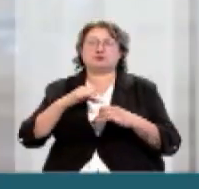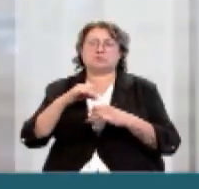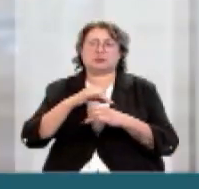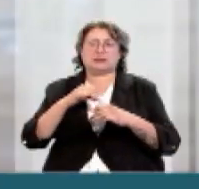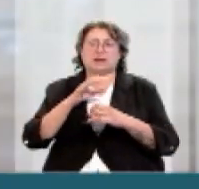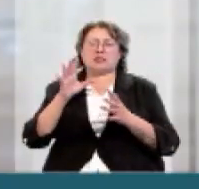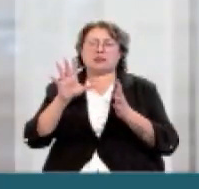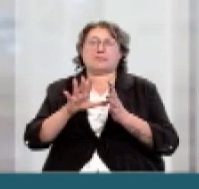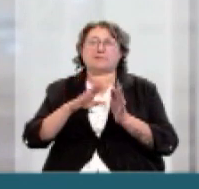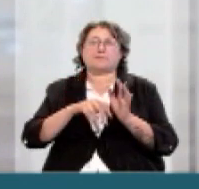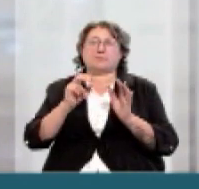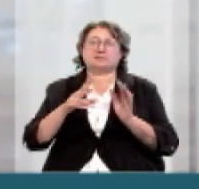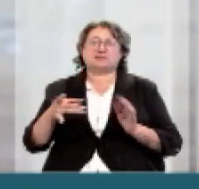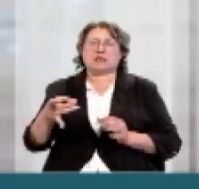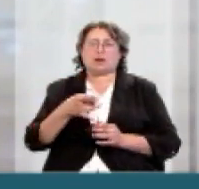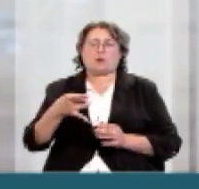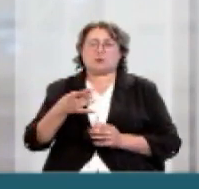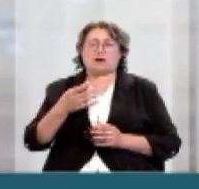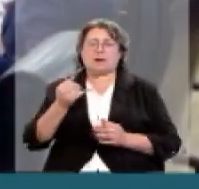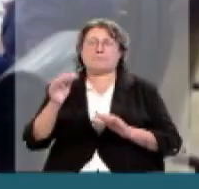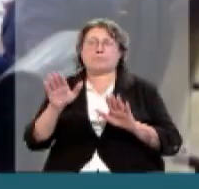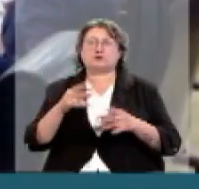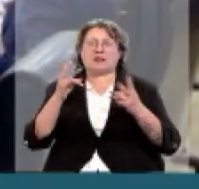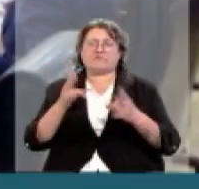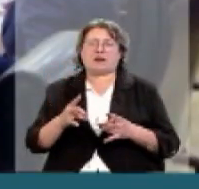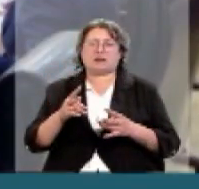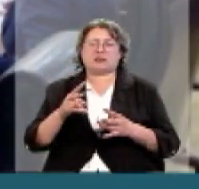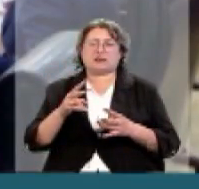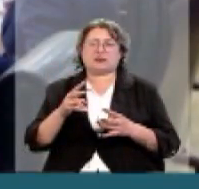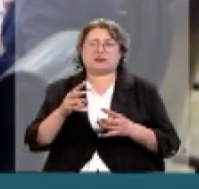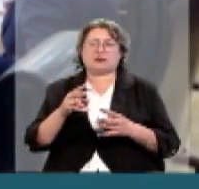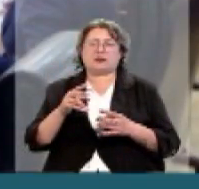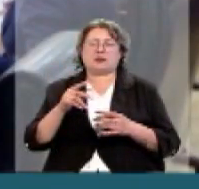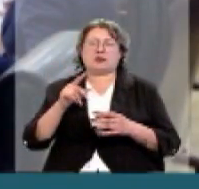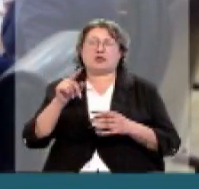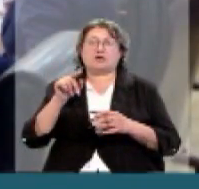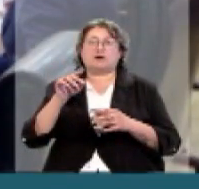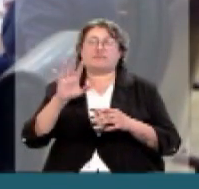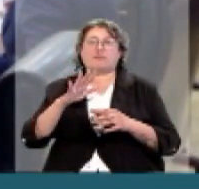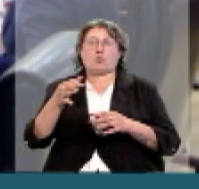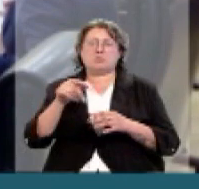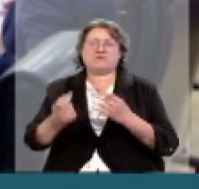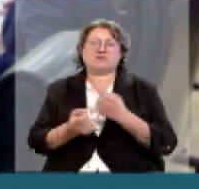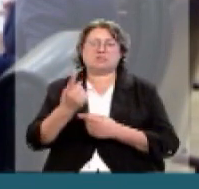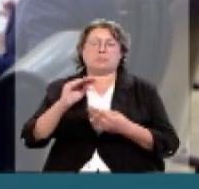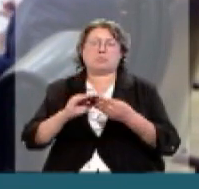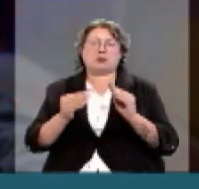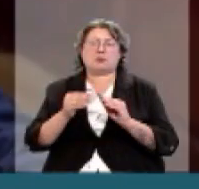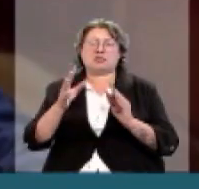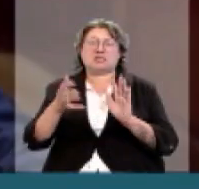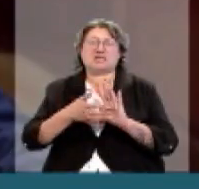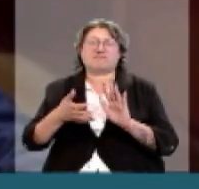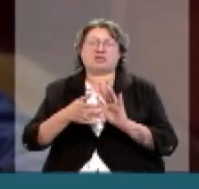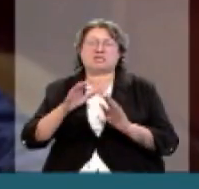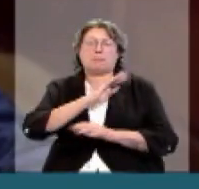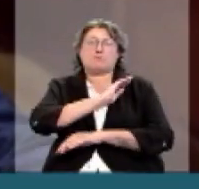энергетикалық комбинатындағы апаттан кейін облыста қуат тапшылығы мәселесі туындағаны белгілі. Аудандарға жарық кезекпен беріліп жатыр.